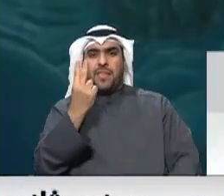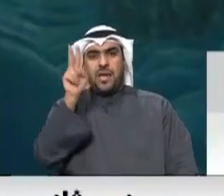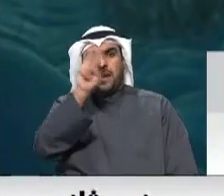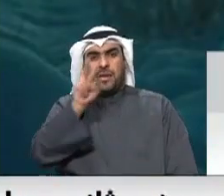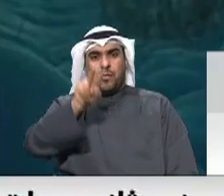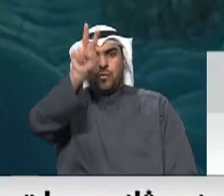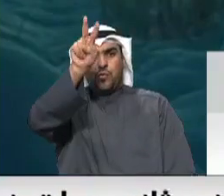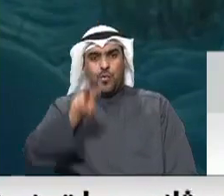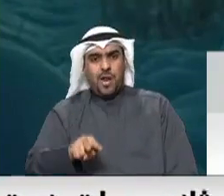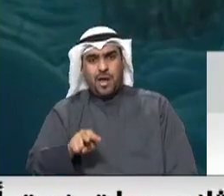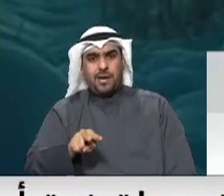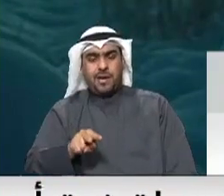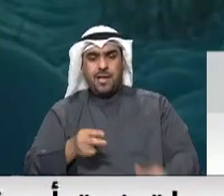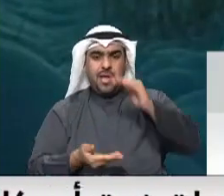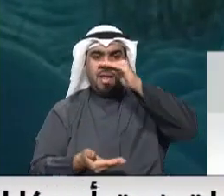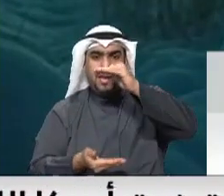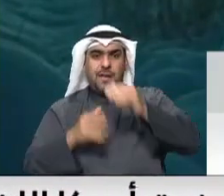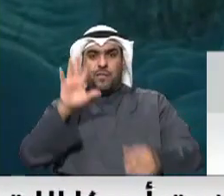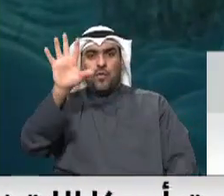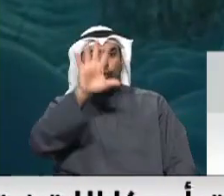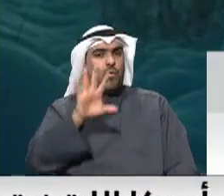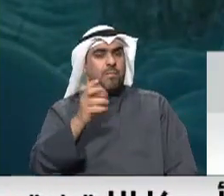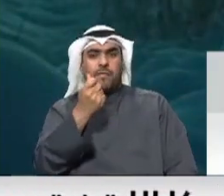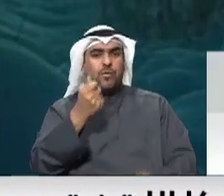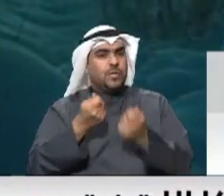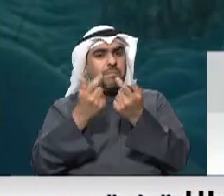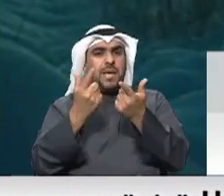$2.23 سنتا ليصل إلى